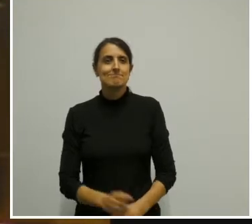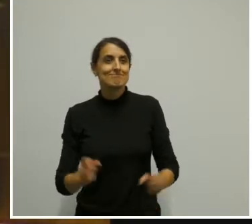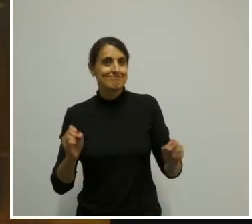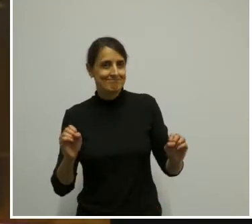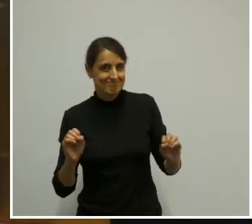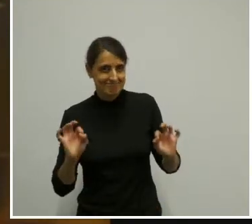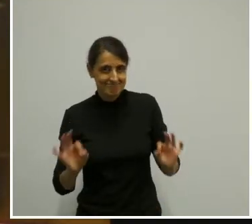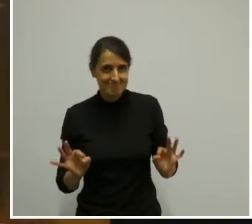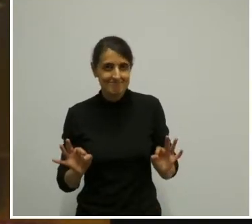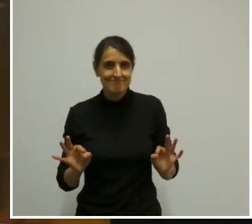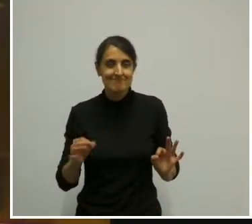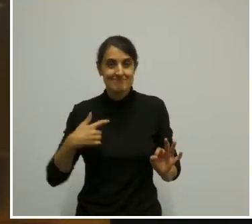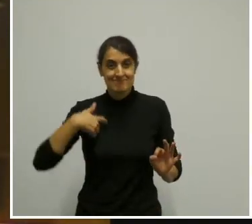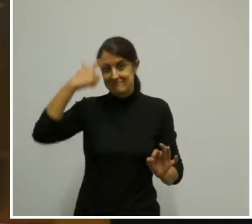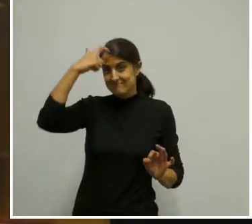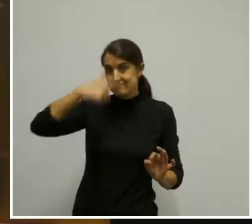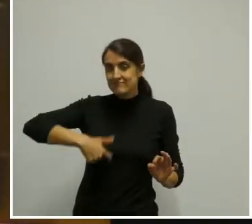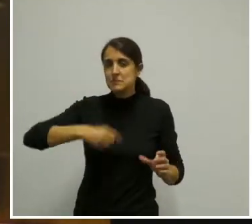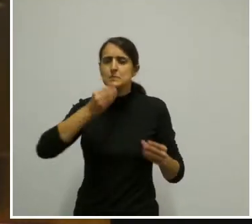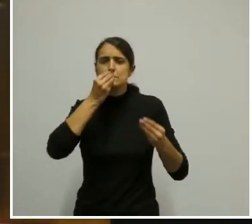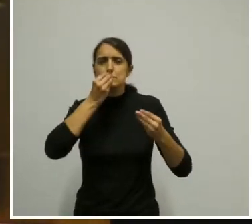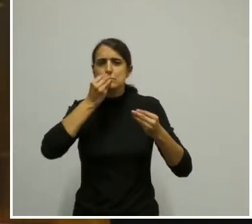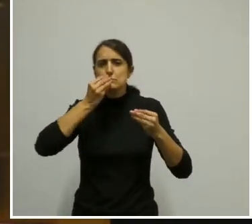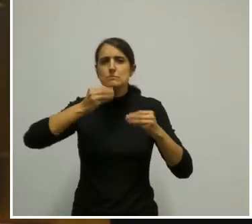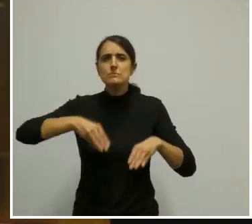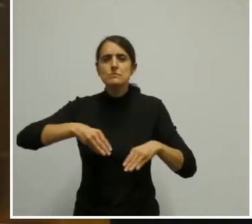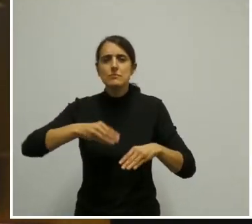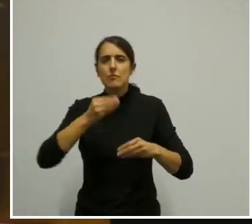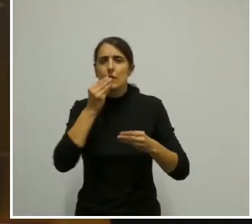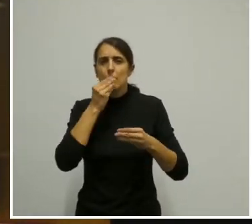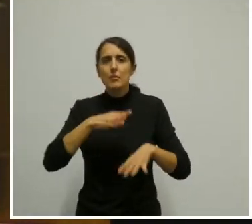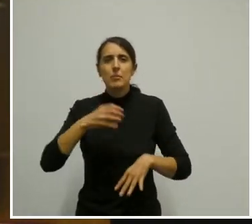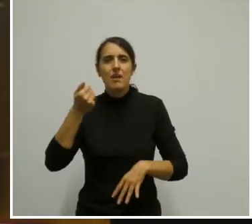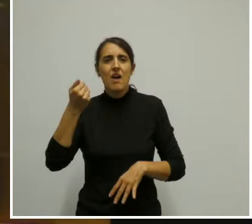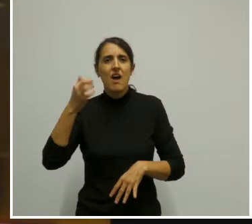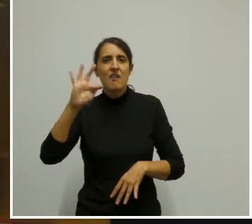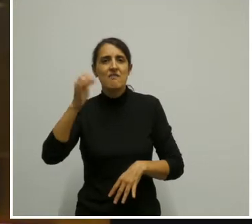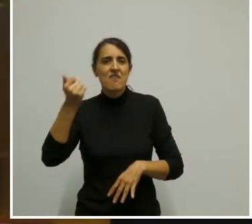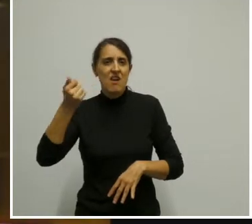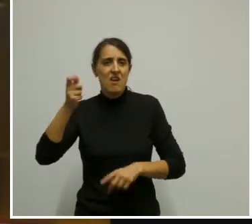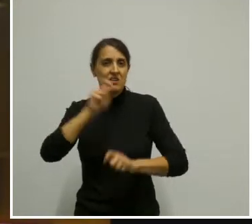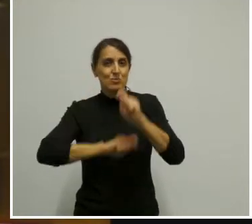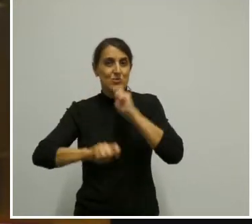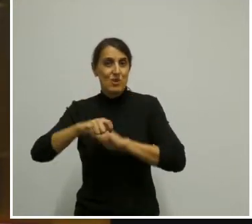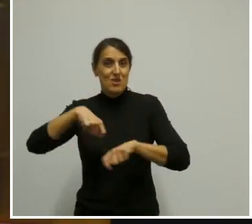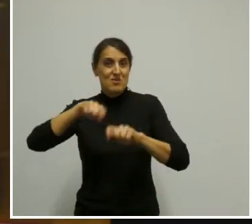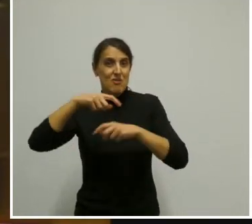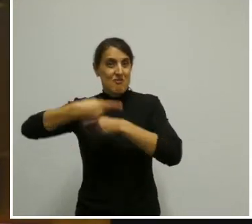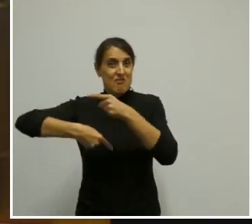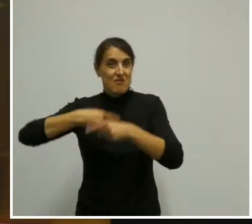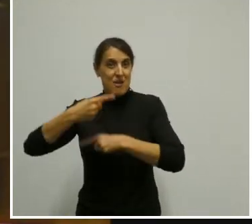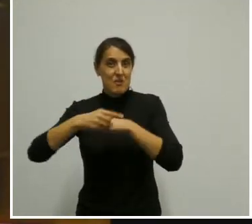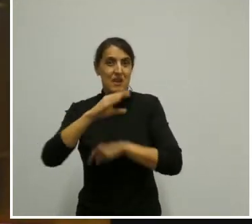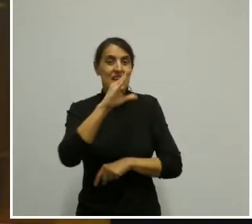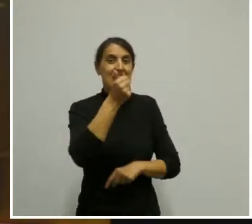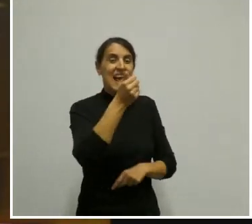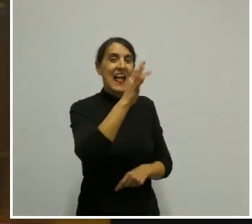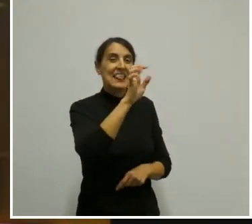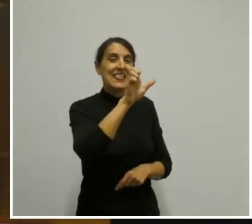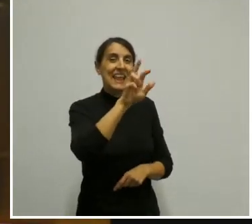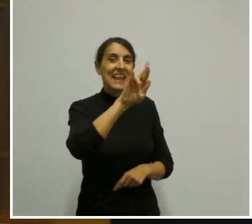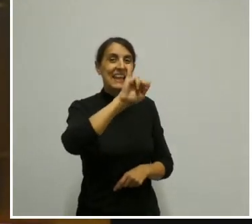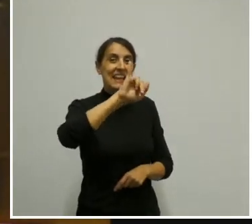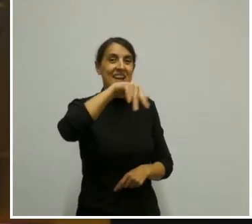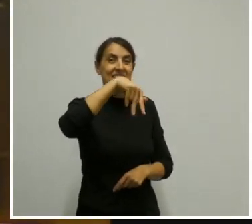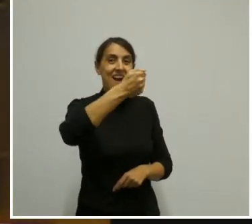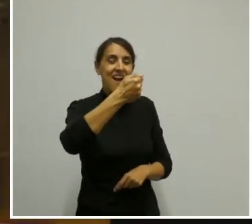Bones. Mira, que jo represento a l'AFA Caterina Albert, el que era abans l'Institut Zafra.